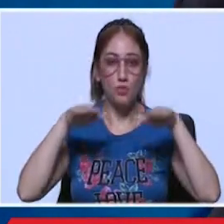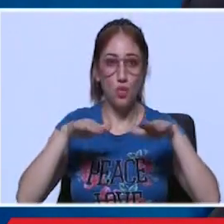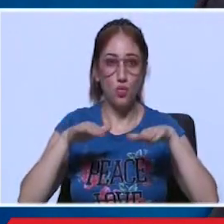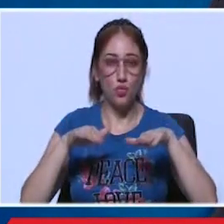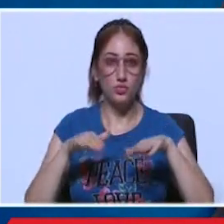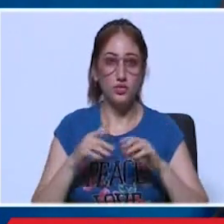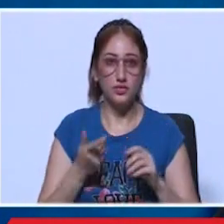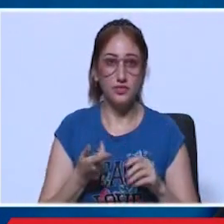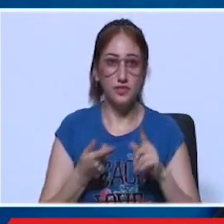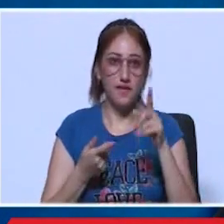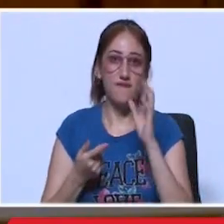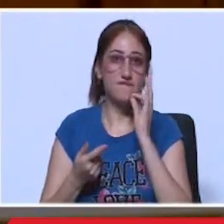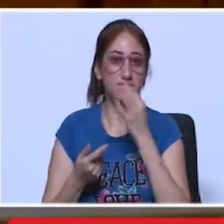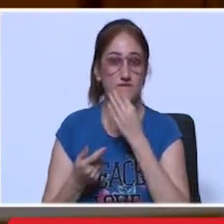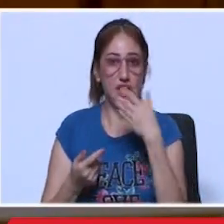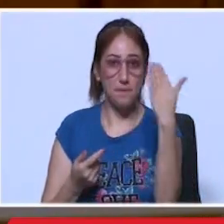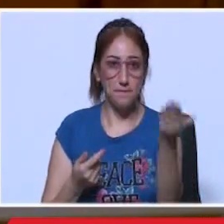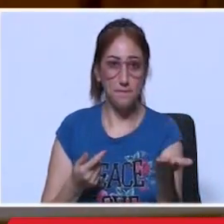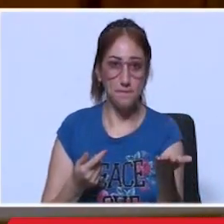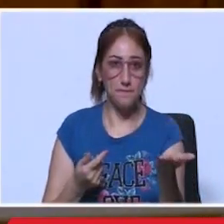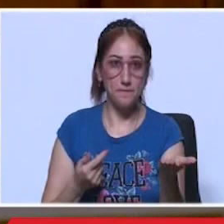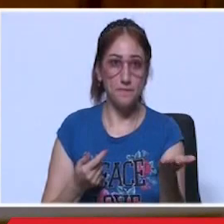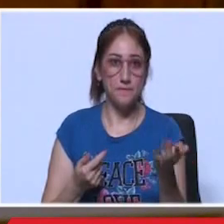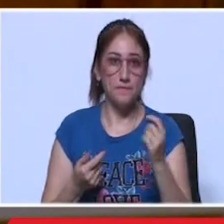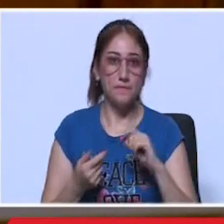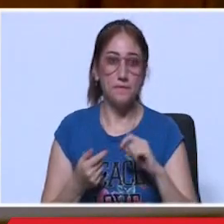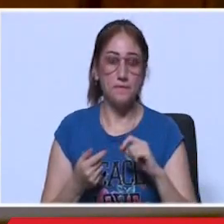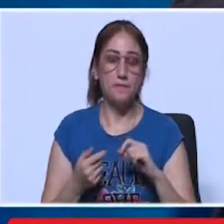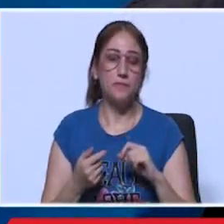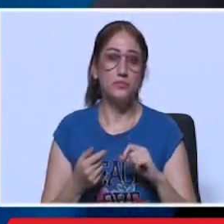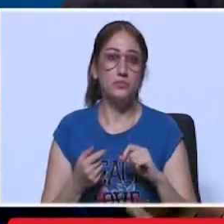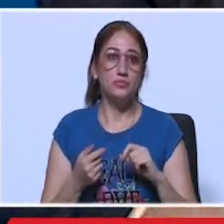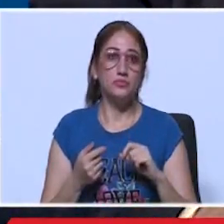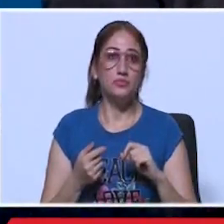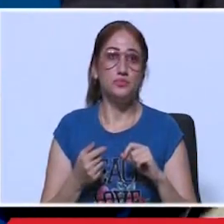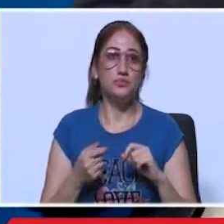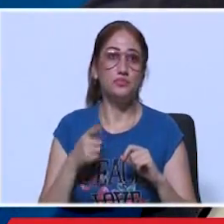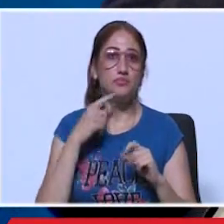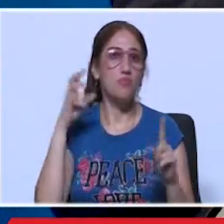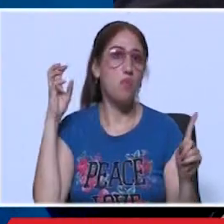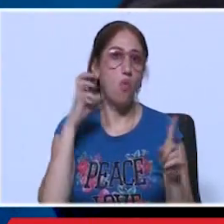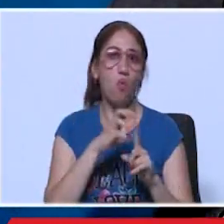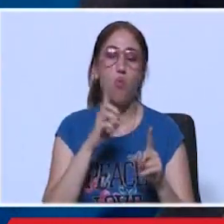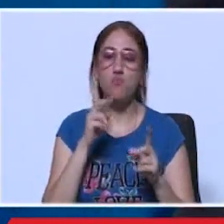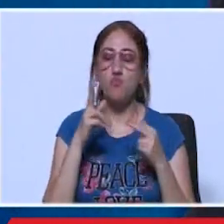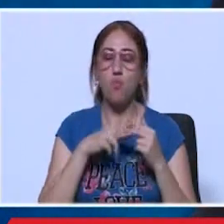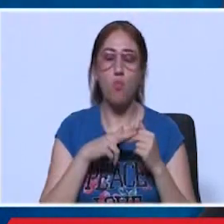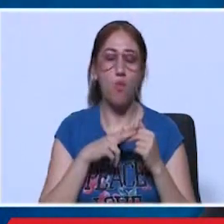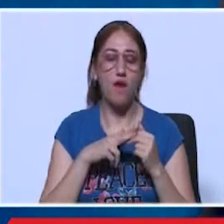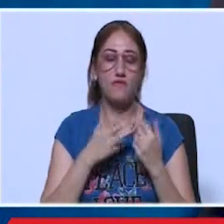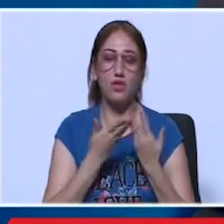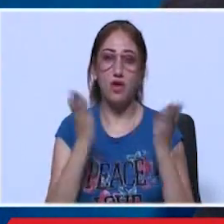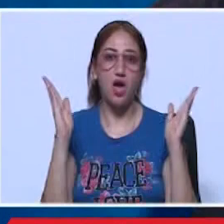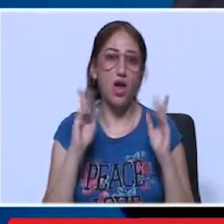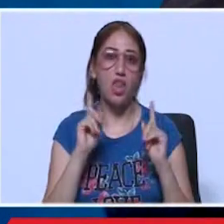طبعا لما انا قدمت الفيلم ده من اتقبل ولا اترفض في الرقابة؟ لا ده كان فيه هجوم فظيع وكان الايام